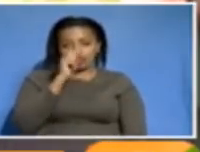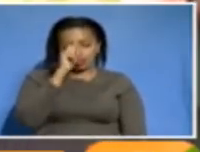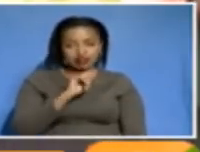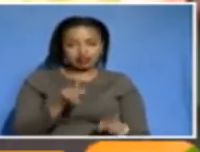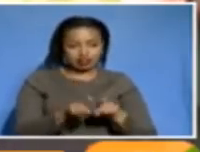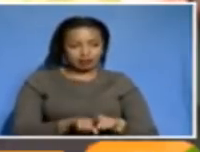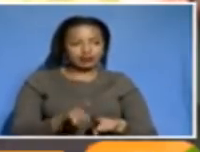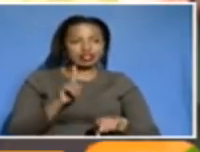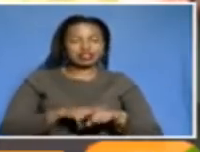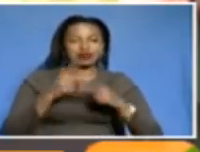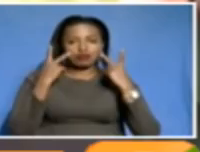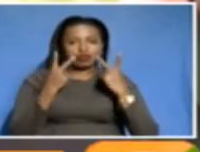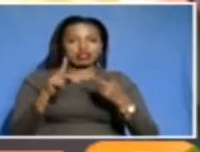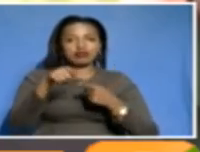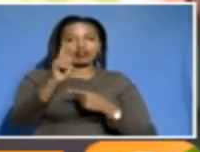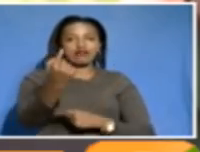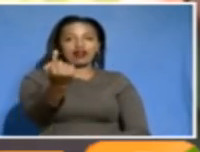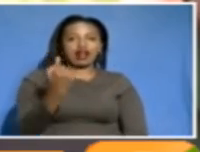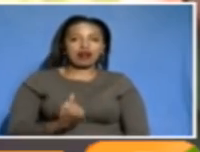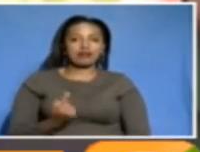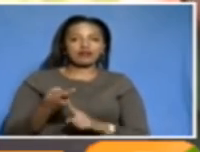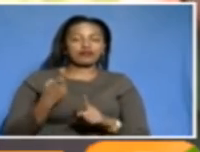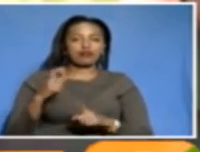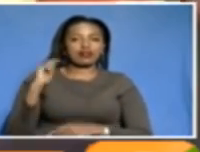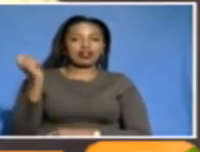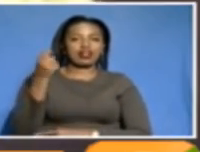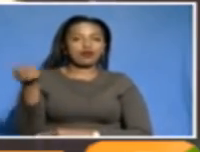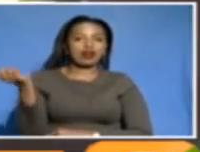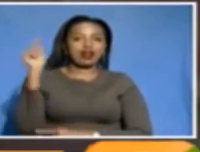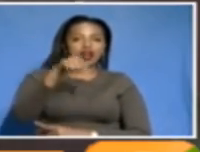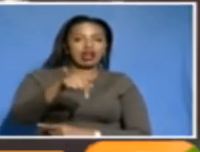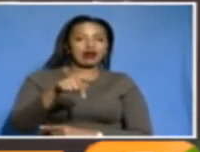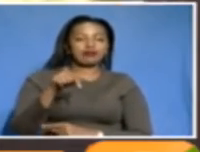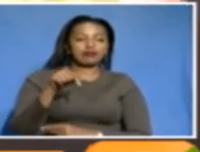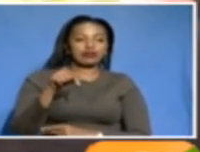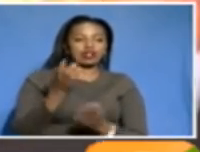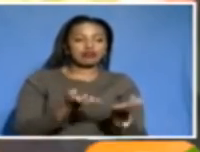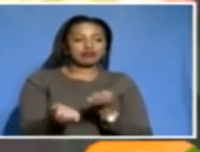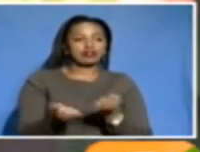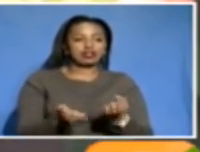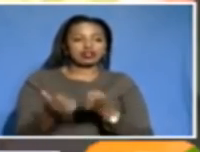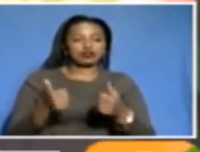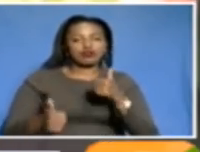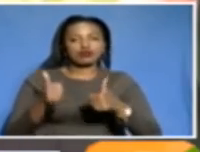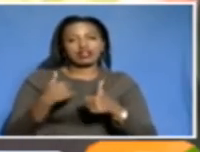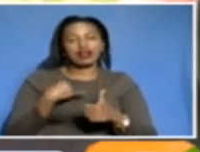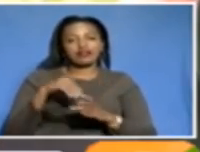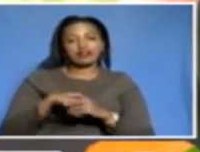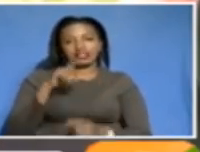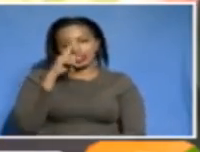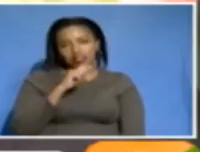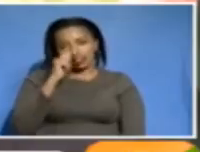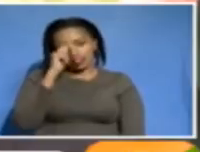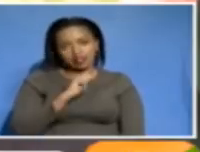Kwa hiyo mnapowaona wanakuja kutoka Kenya, wanakuja kwenye biashara walizoziwekeza katika nchi ya Tanzania.